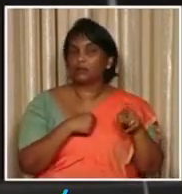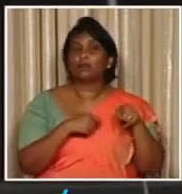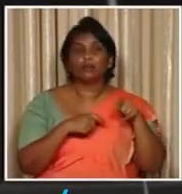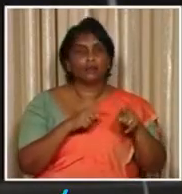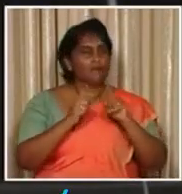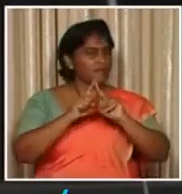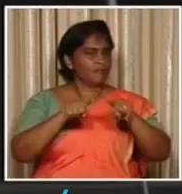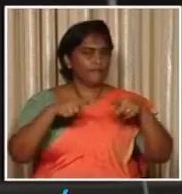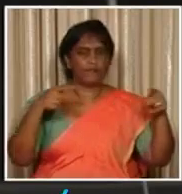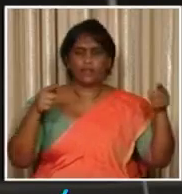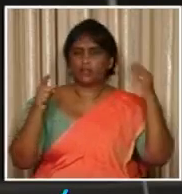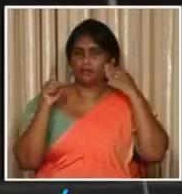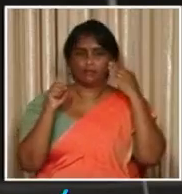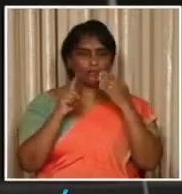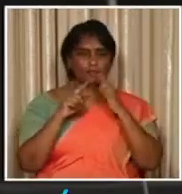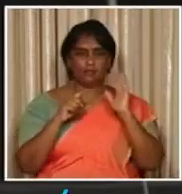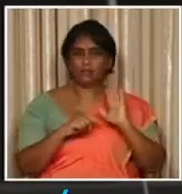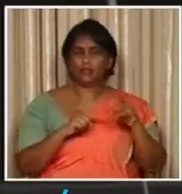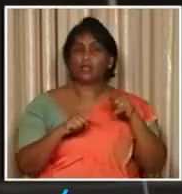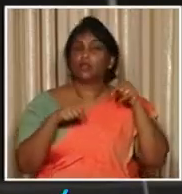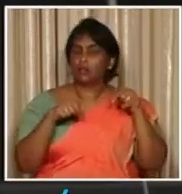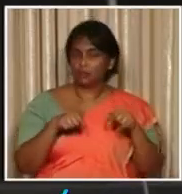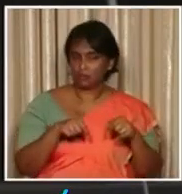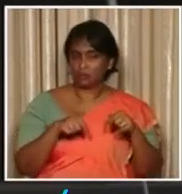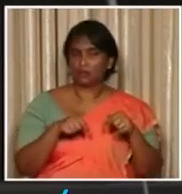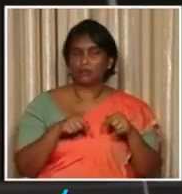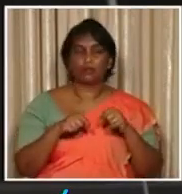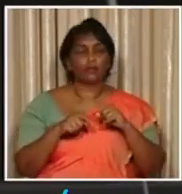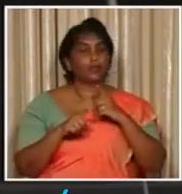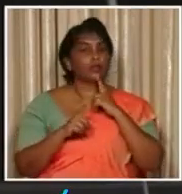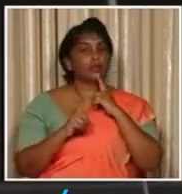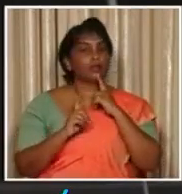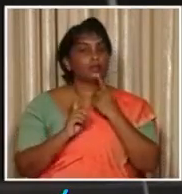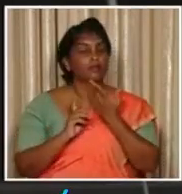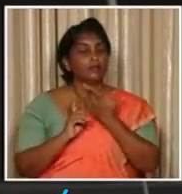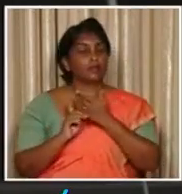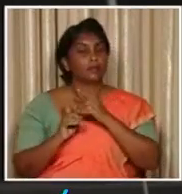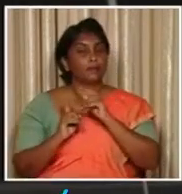වෙන කිසිම කාරණාවක් නෙමෙයි. අද විධායකය සහ